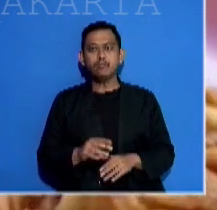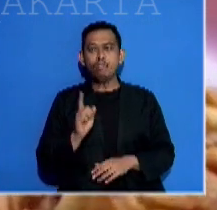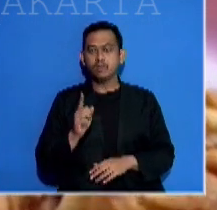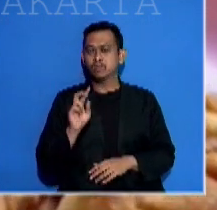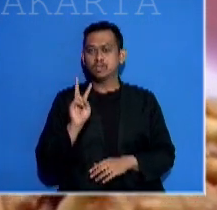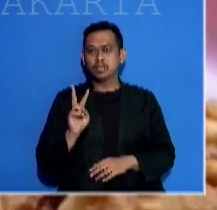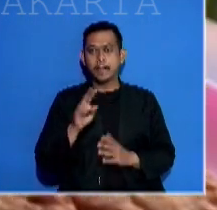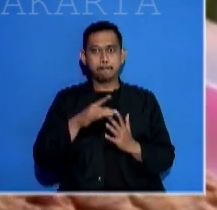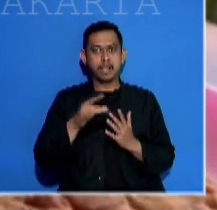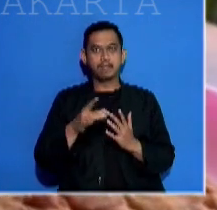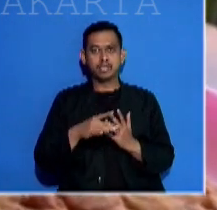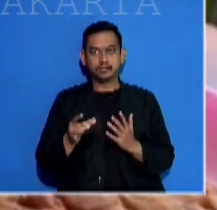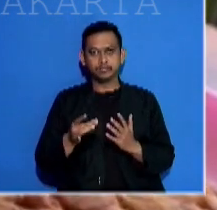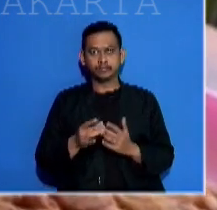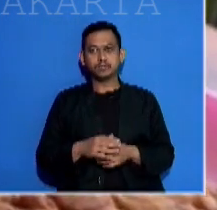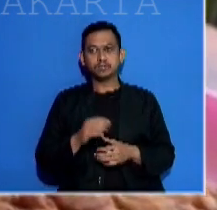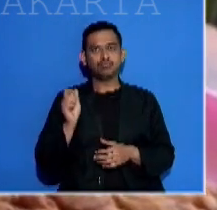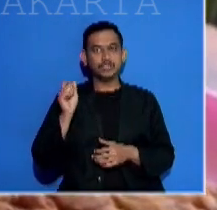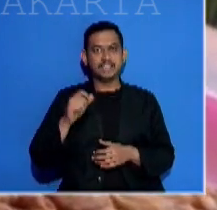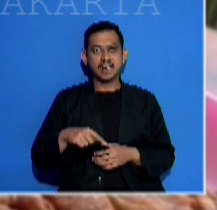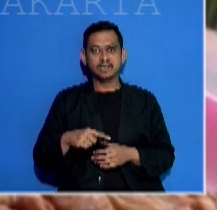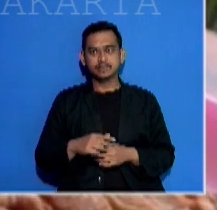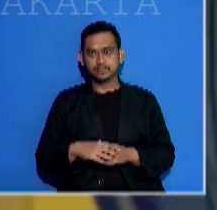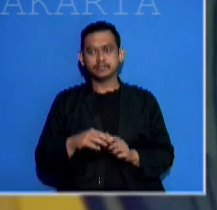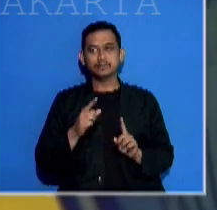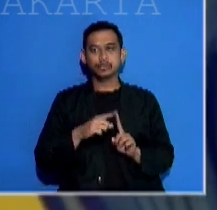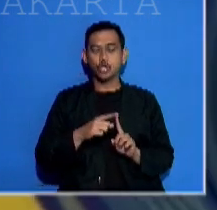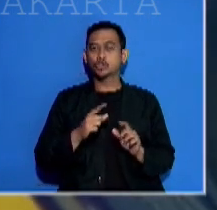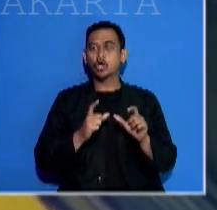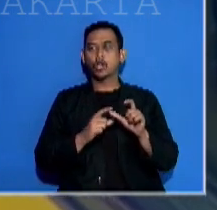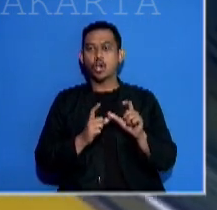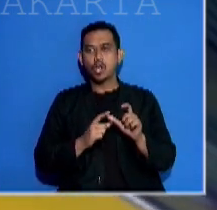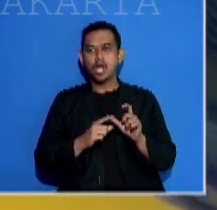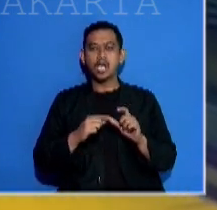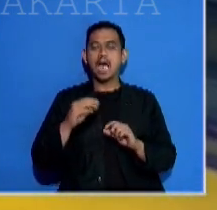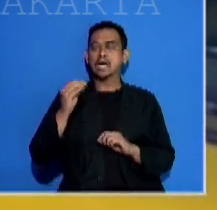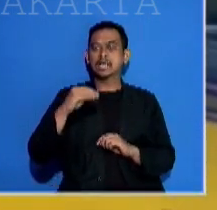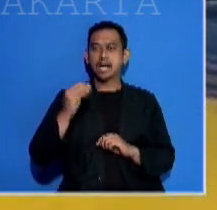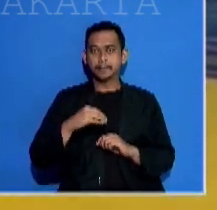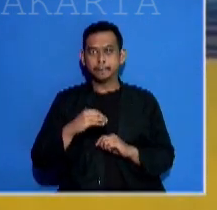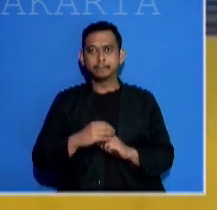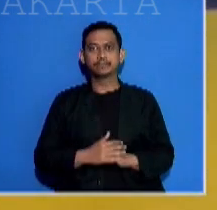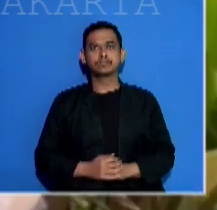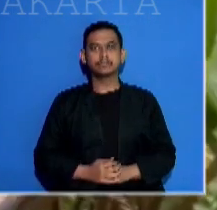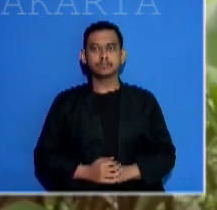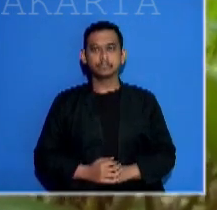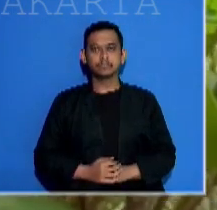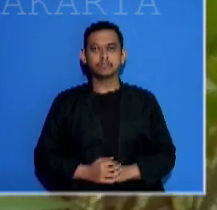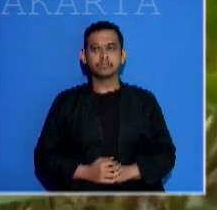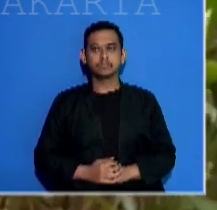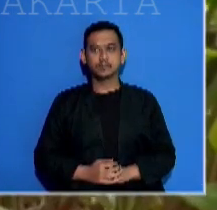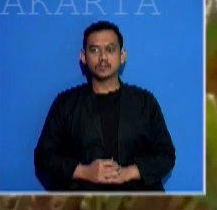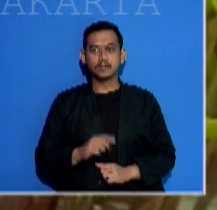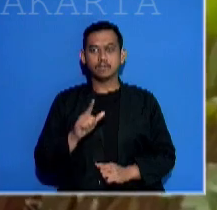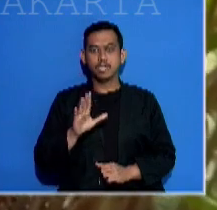soto, harganya pun terjangkau. Soto ayam Rp8.500 dan soto sapi Rp9.500.